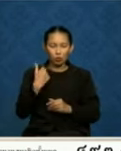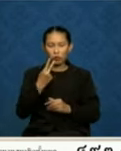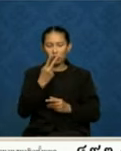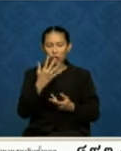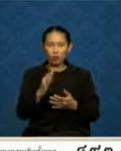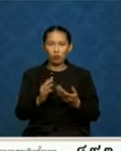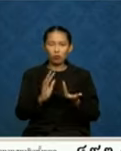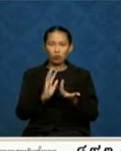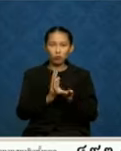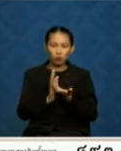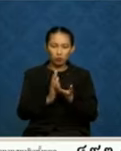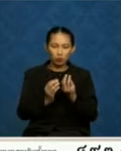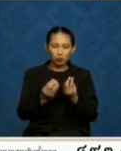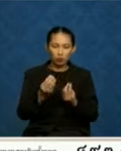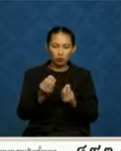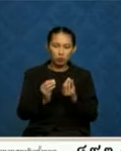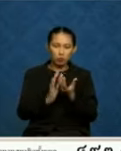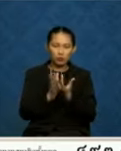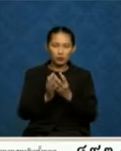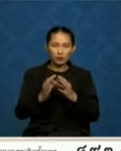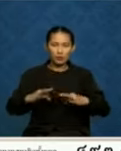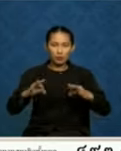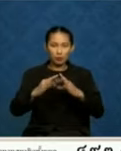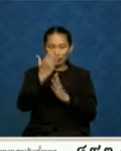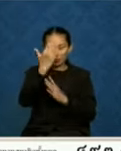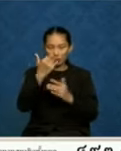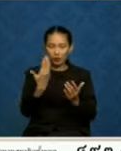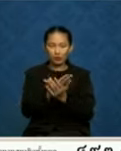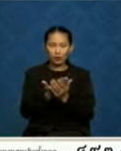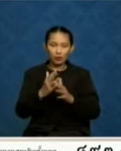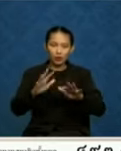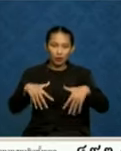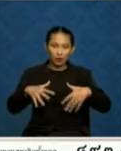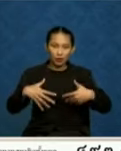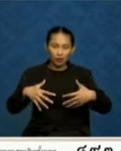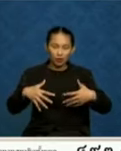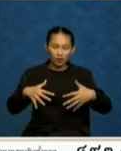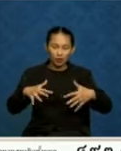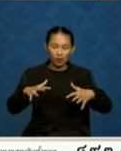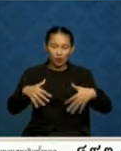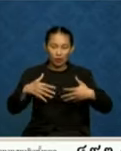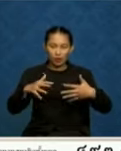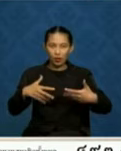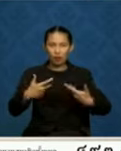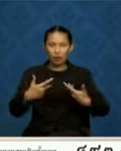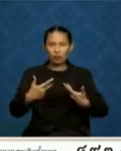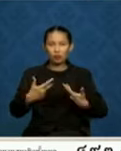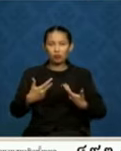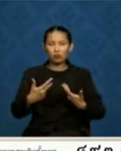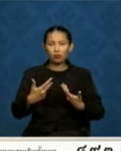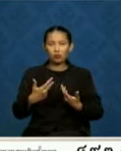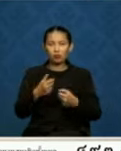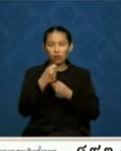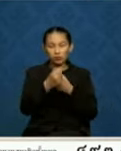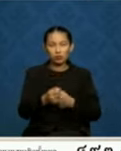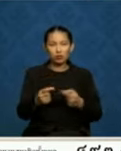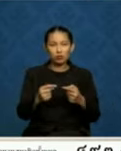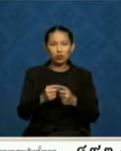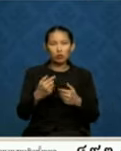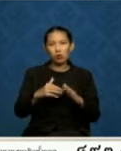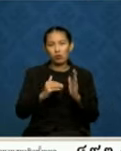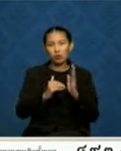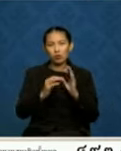ทหนึ่งในการสร้างรายได้ให้กับเกษตรกรผู้เพาะปลูกยาสูบมาอย่างยาวนานโดยเฉพาะในพื้นที่ภ